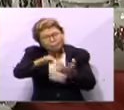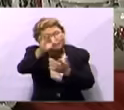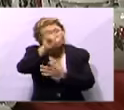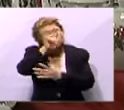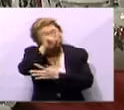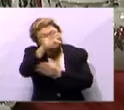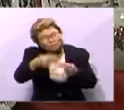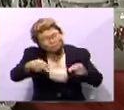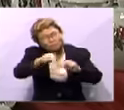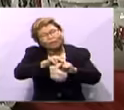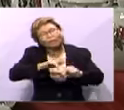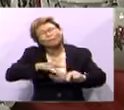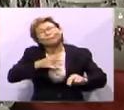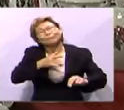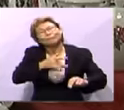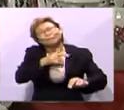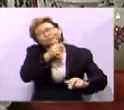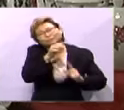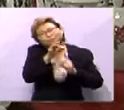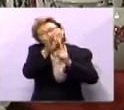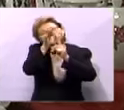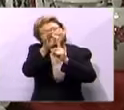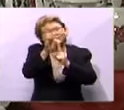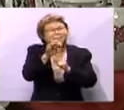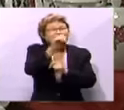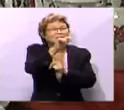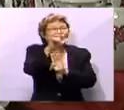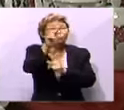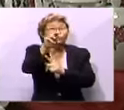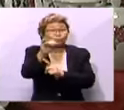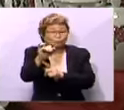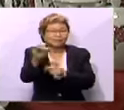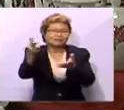yang mempunyai nilai sentimental yang tersendiri. Sofie Mat Sofie, RTM.